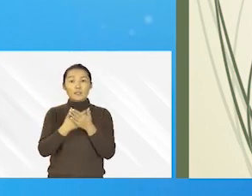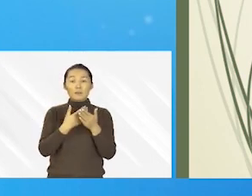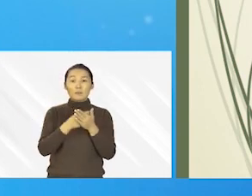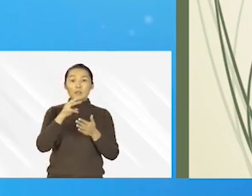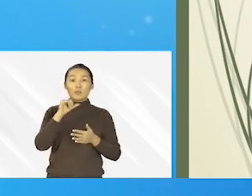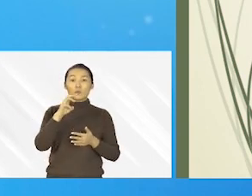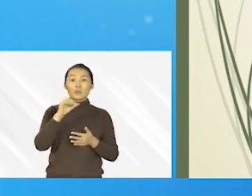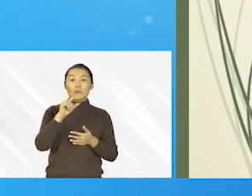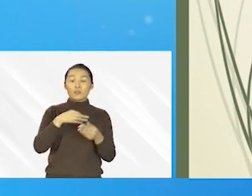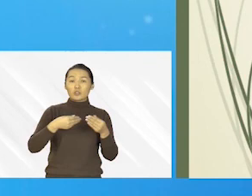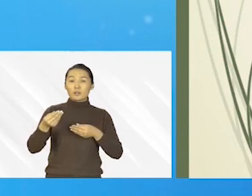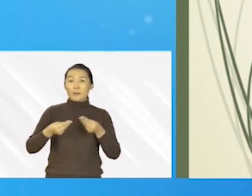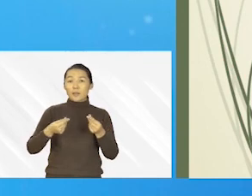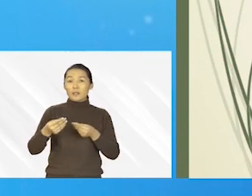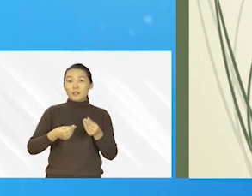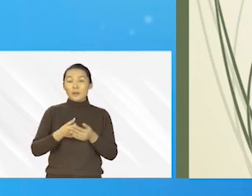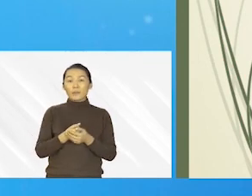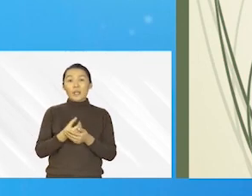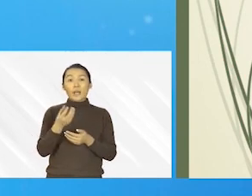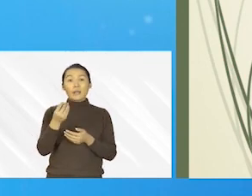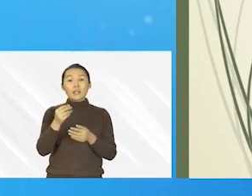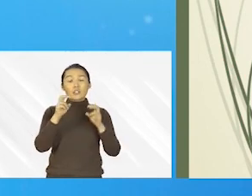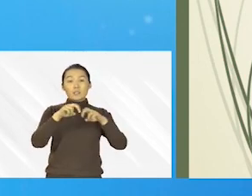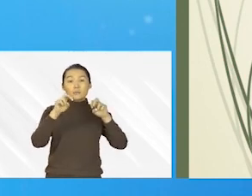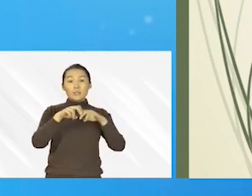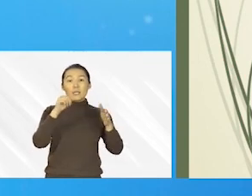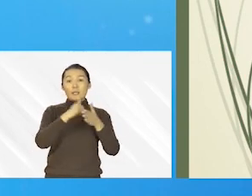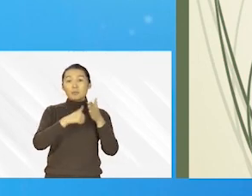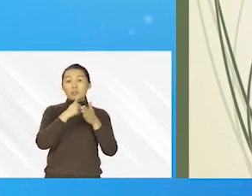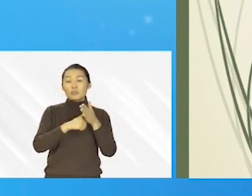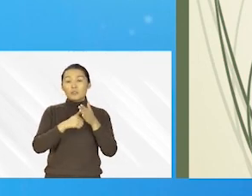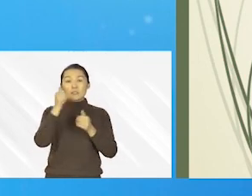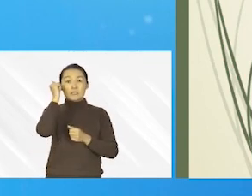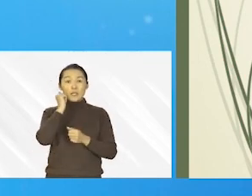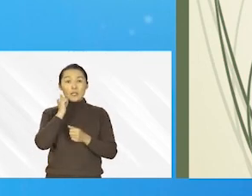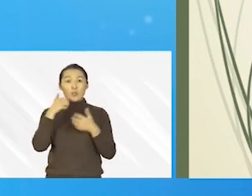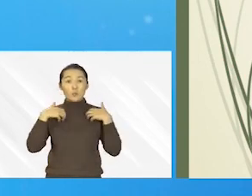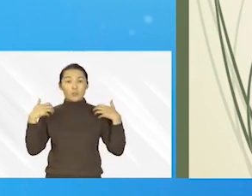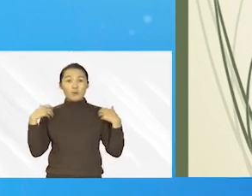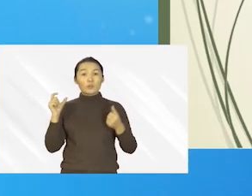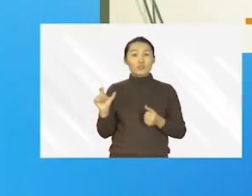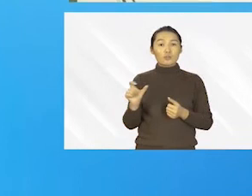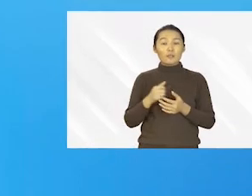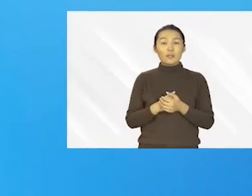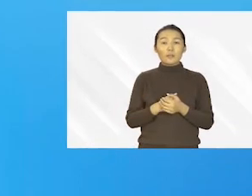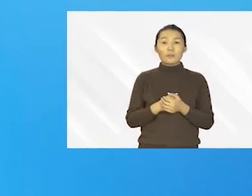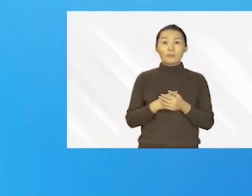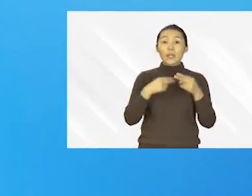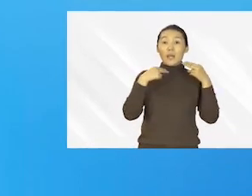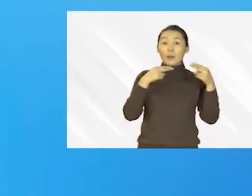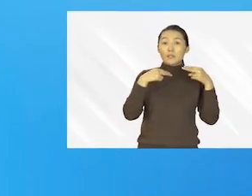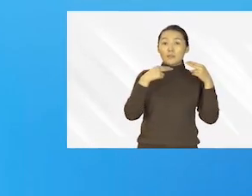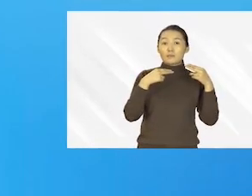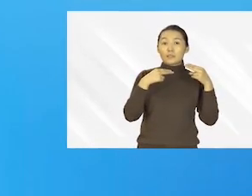шелкопряда, а также рассмотрели причины старения животных и человека. Обратите внимание